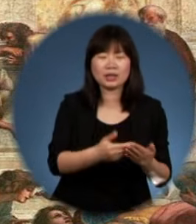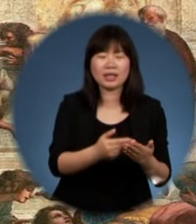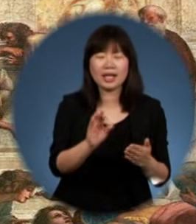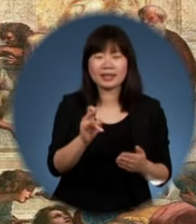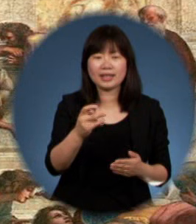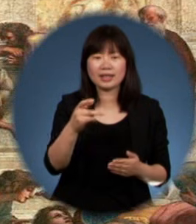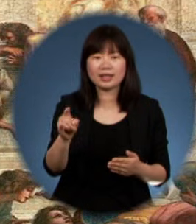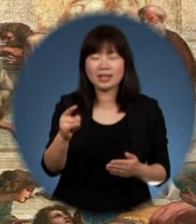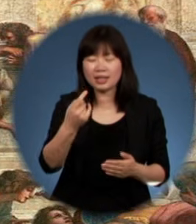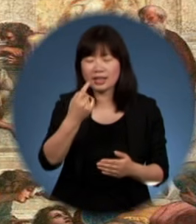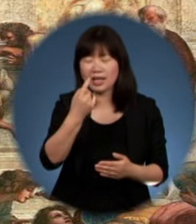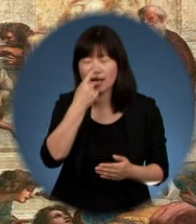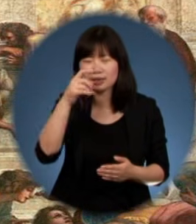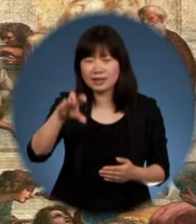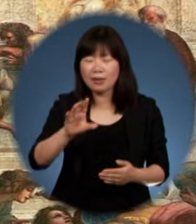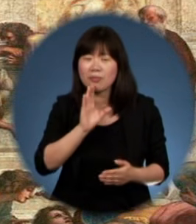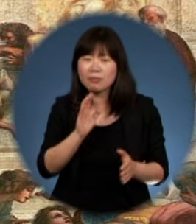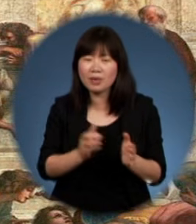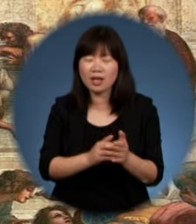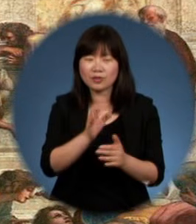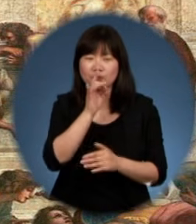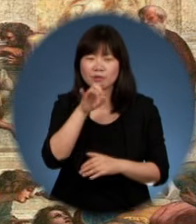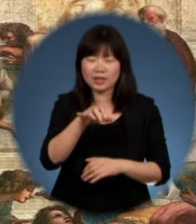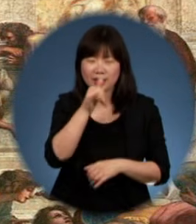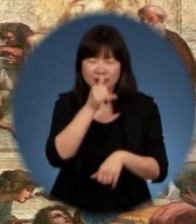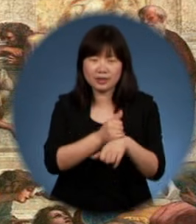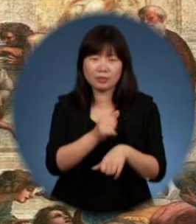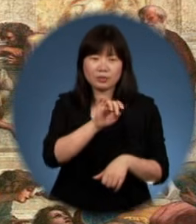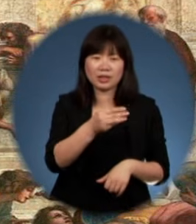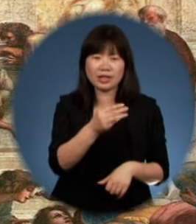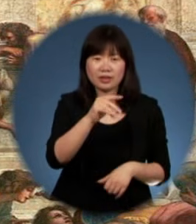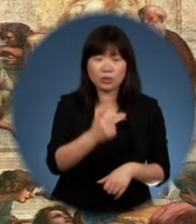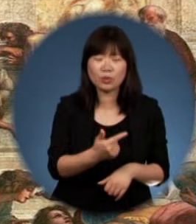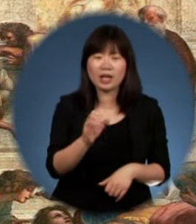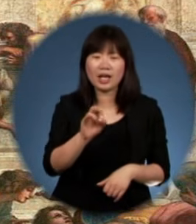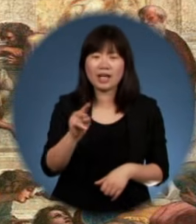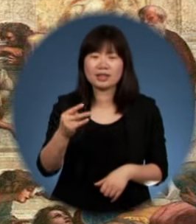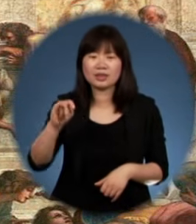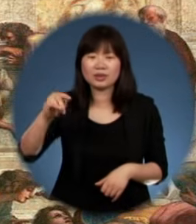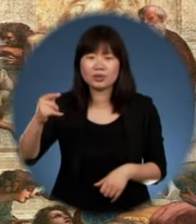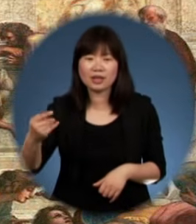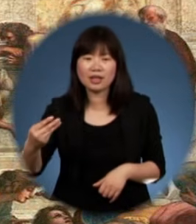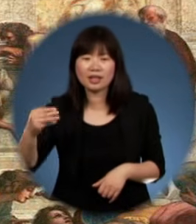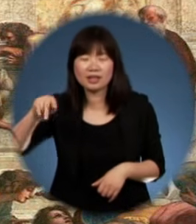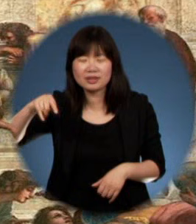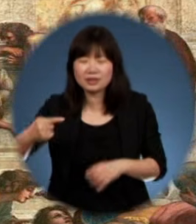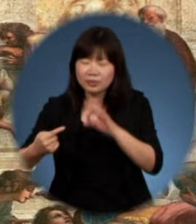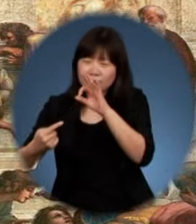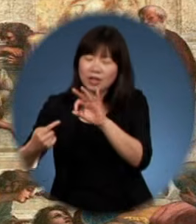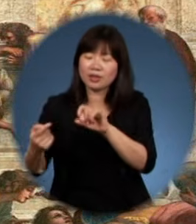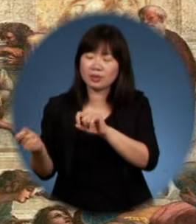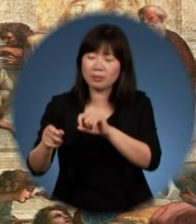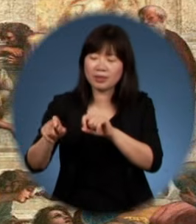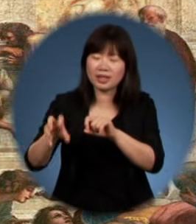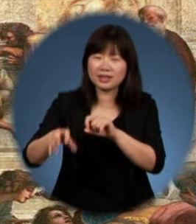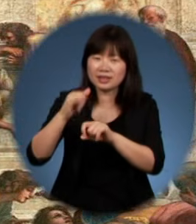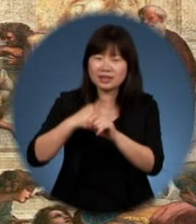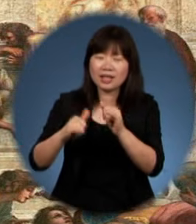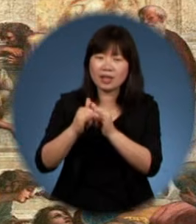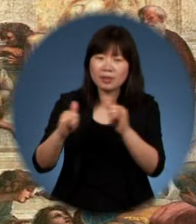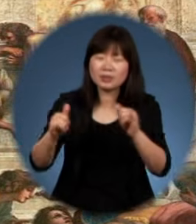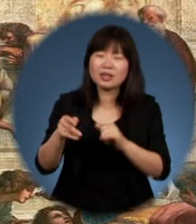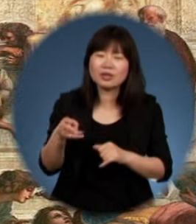그림인데요 다들 이 중앙에 있는 플라톤과 아리스토텔레스는 모르는데 그 옆을 보실 필요가 있습니다 그 옆에 있는 사람이 누구냐면 바로